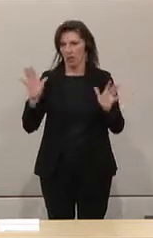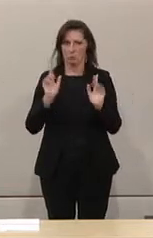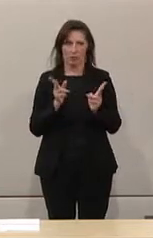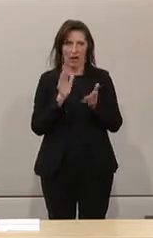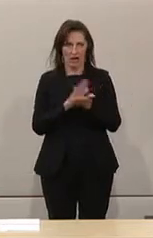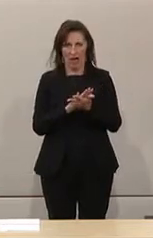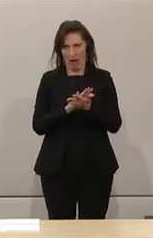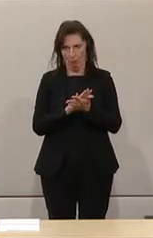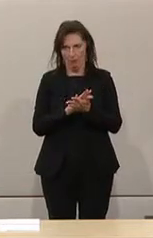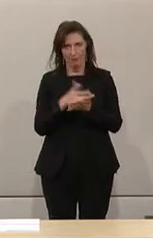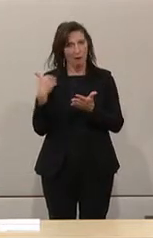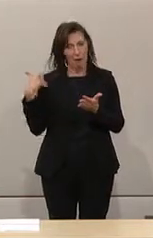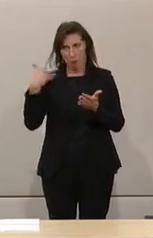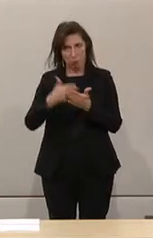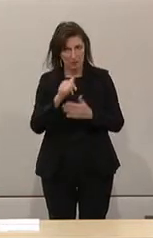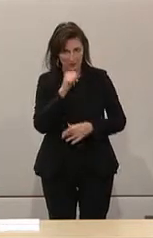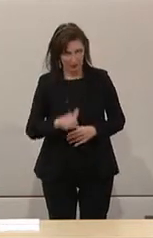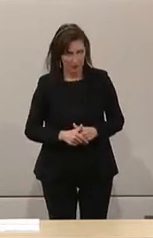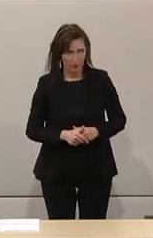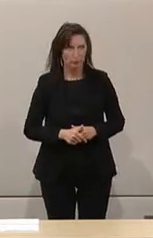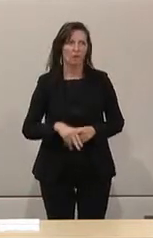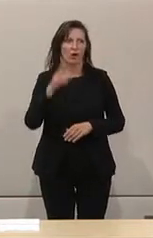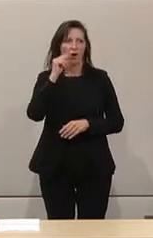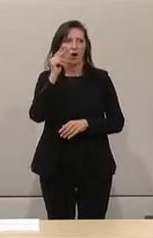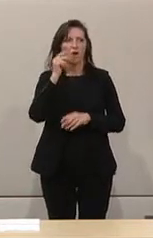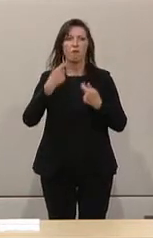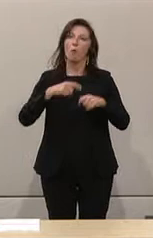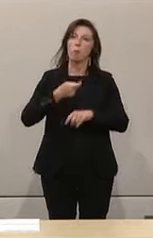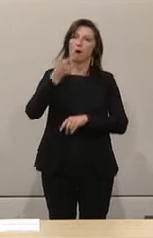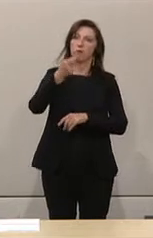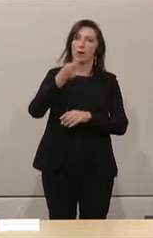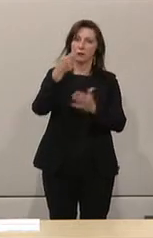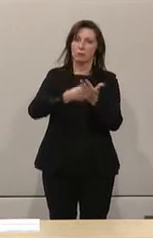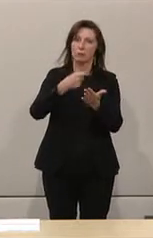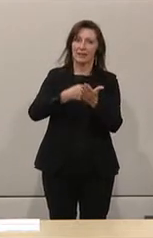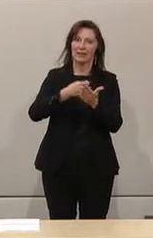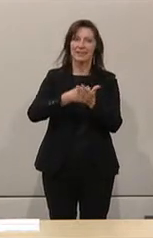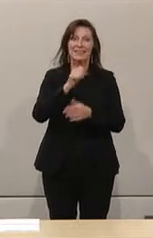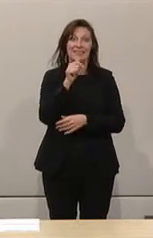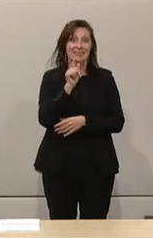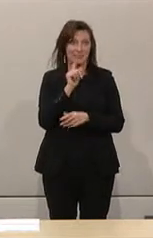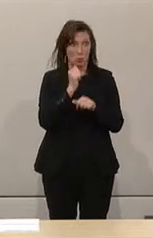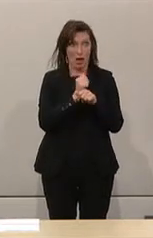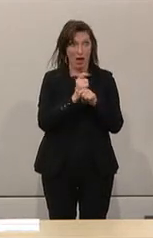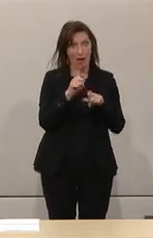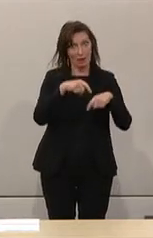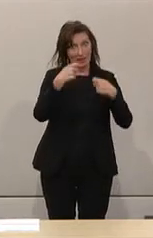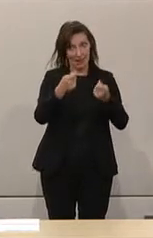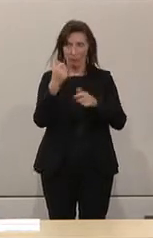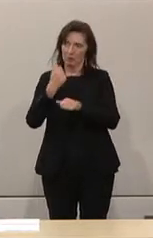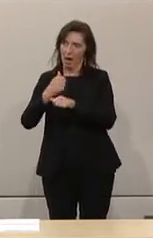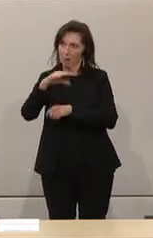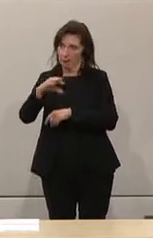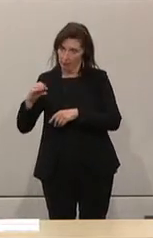Land funktioniert hat. Und wenn die Wohnbauförderungsbeiträge nicht nur aus dem Arbeitgeber- und Arbeitnehmerbeitrag bestehen